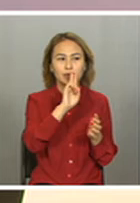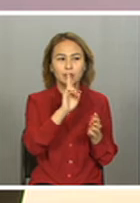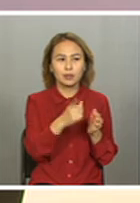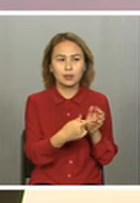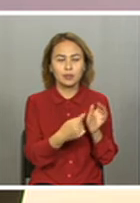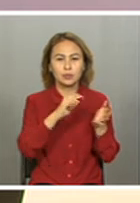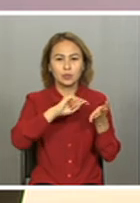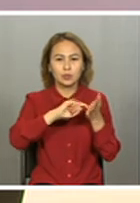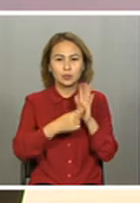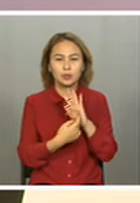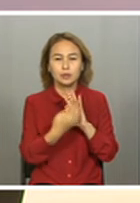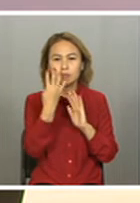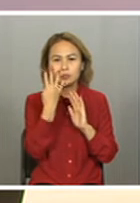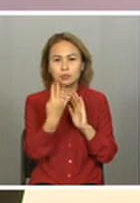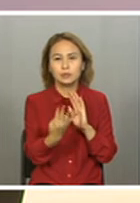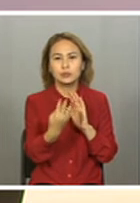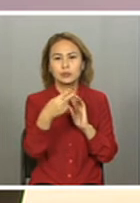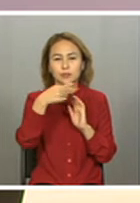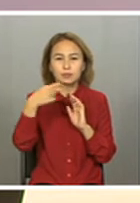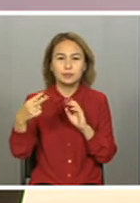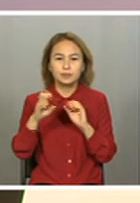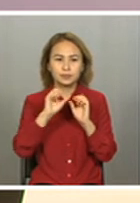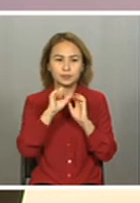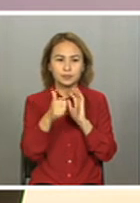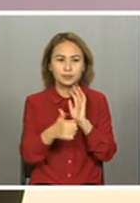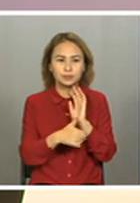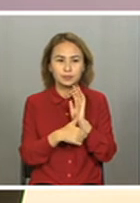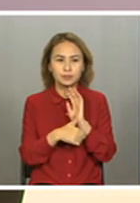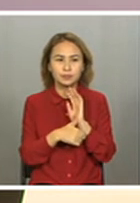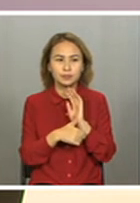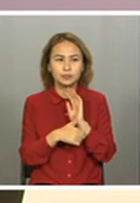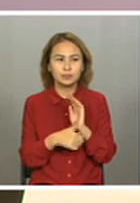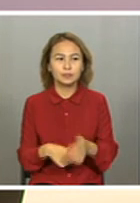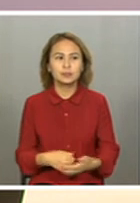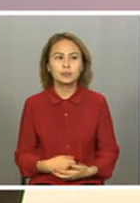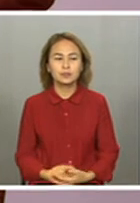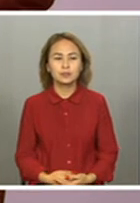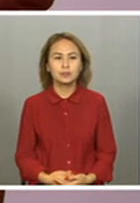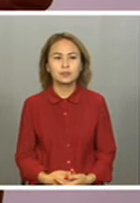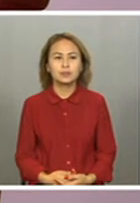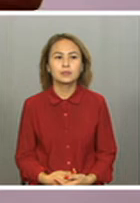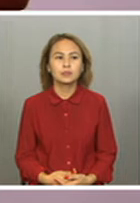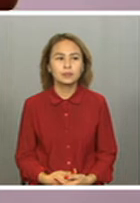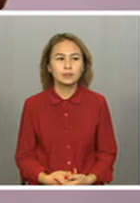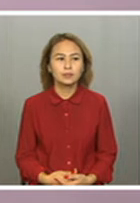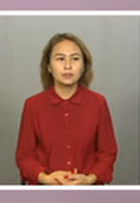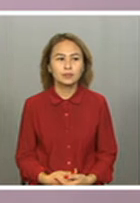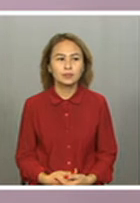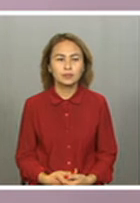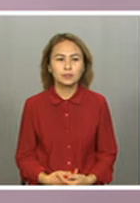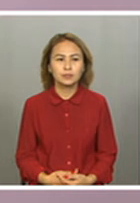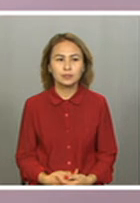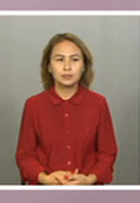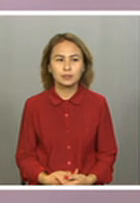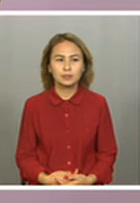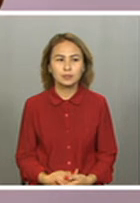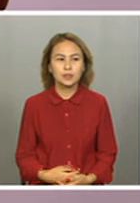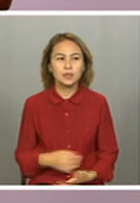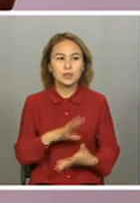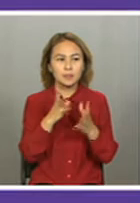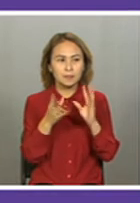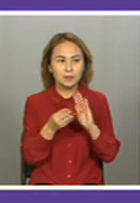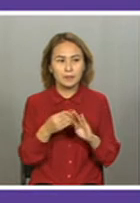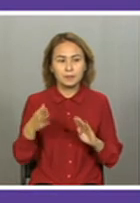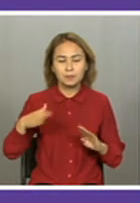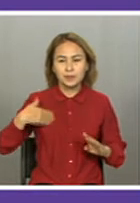Шешуі 4 килограмм мен 4-тің көбейтіндісінің мәні 16 килограммға тең. Демек,